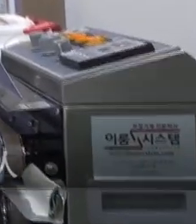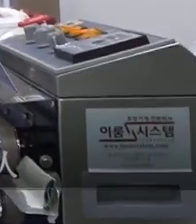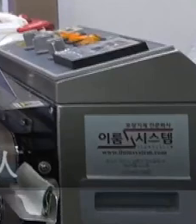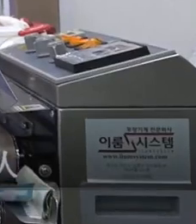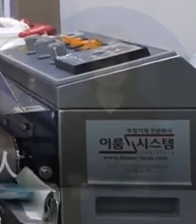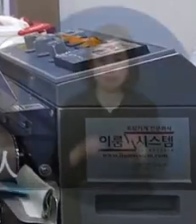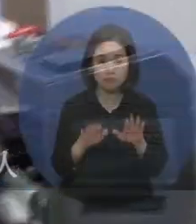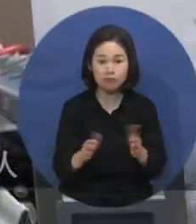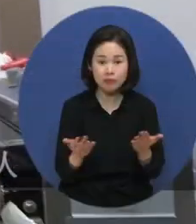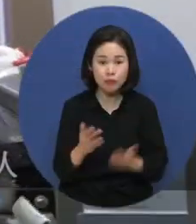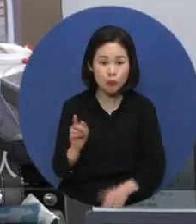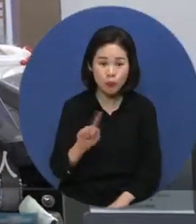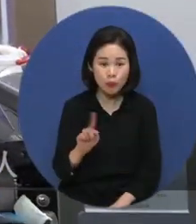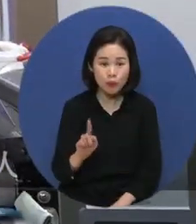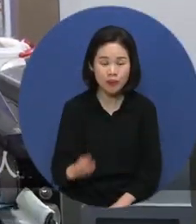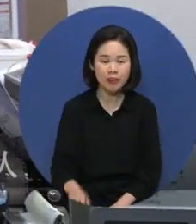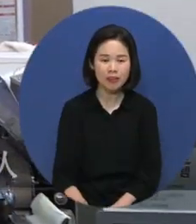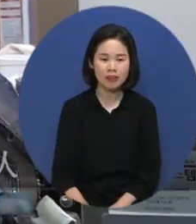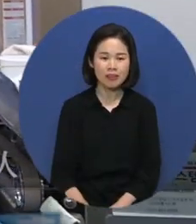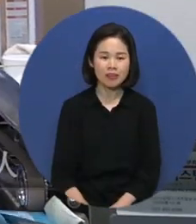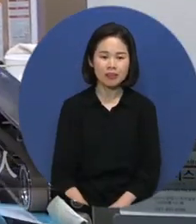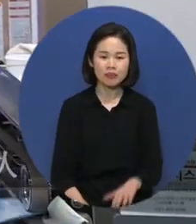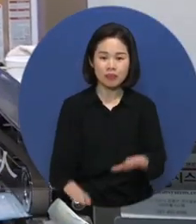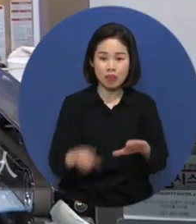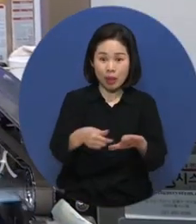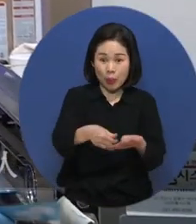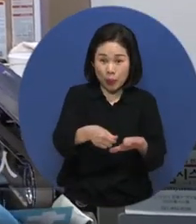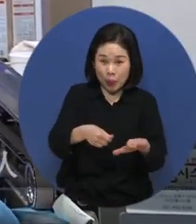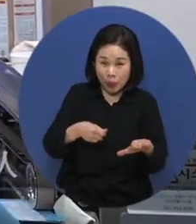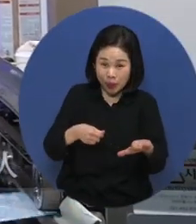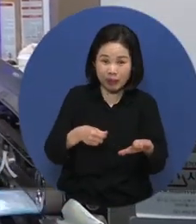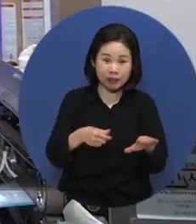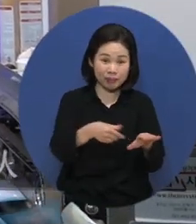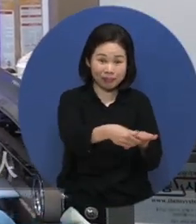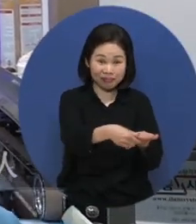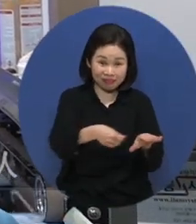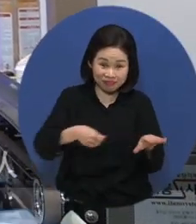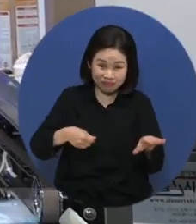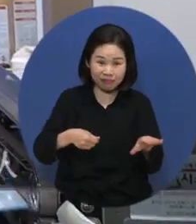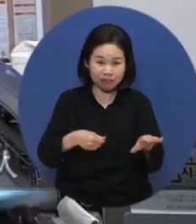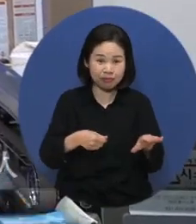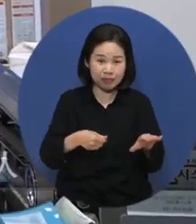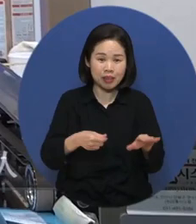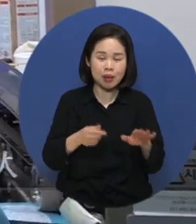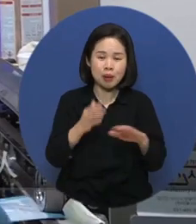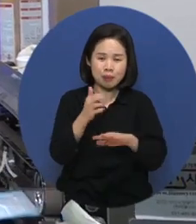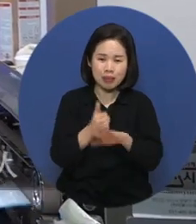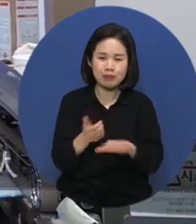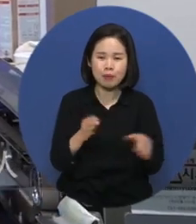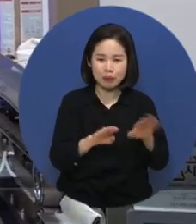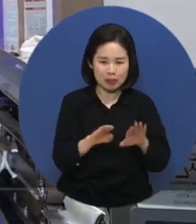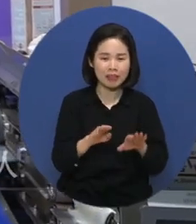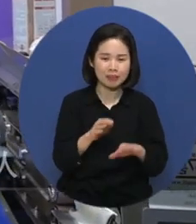지금 이건 어떤 작업하고 있는 거예요? 예, 실링 작업하는 거라고. 실링 작업? 예.